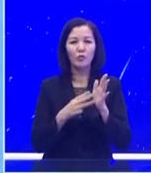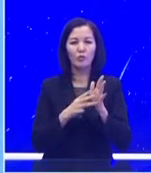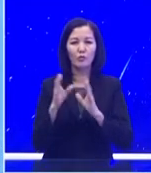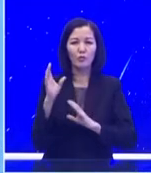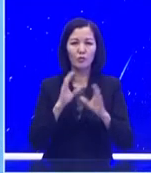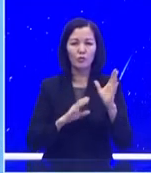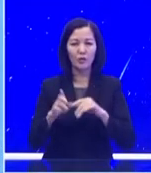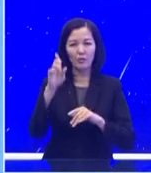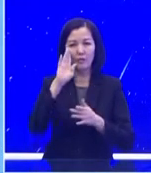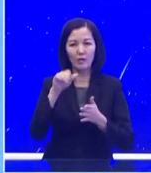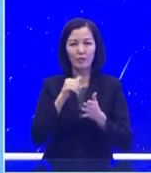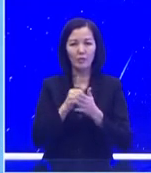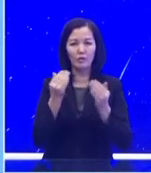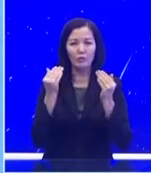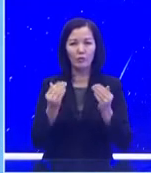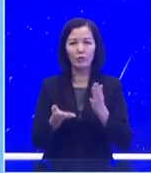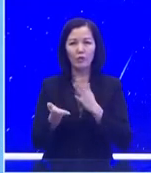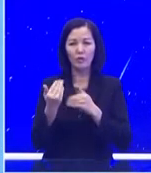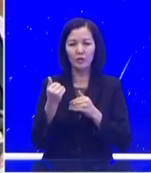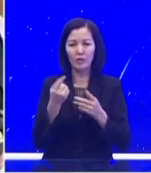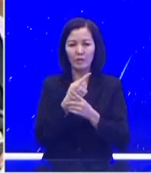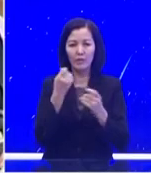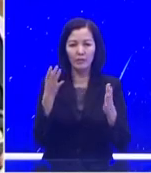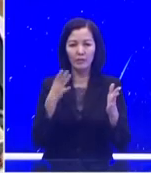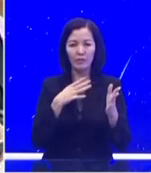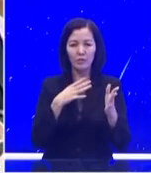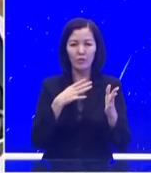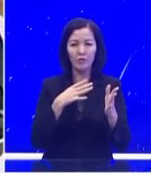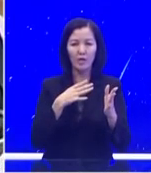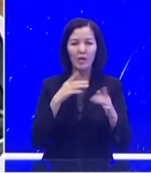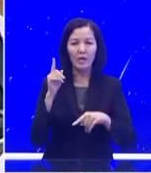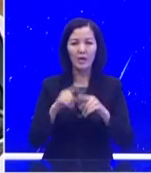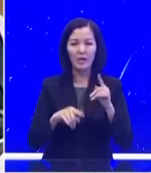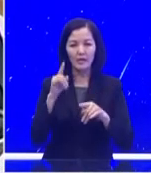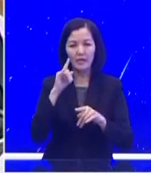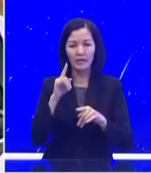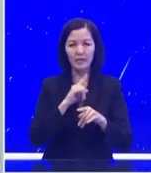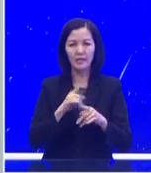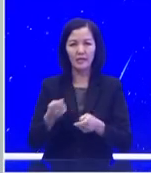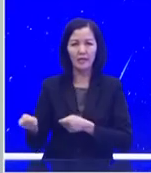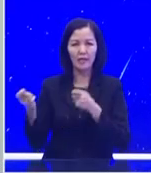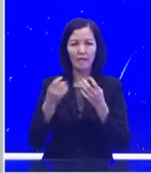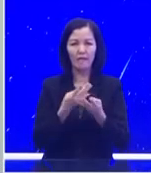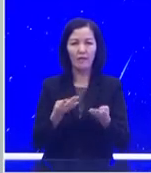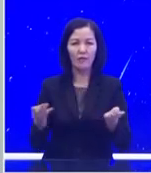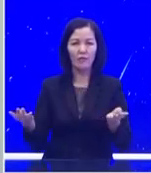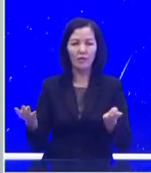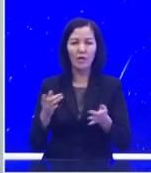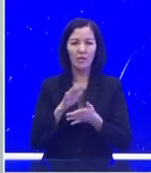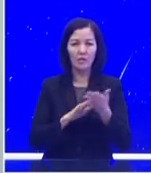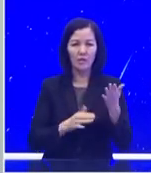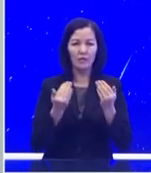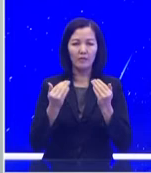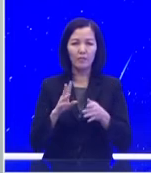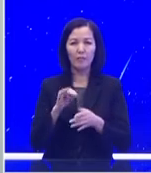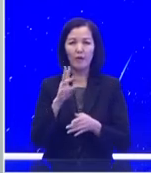студент. Мемлекет басшысының күні кешегі мәлімдемесі бойынша отандастарымызды эвакуациялау әлі де жалғасады. Жиында